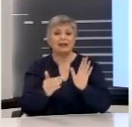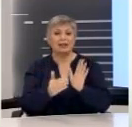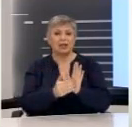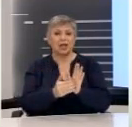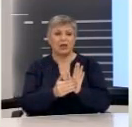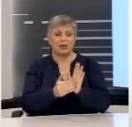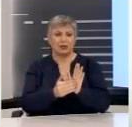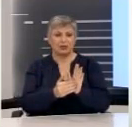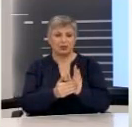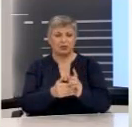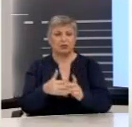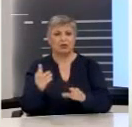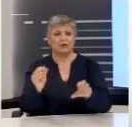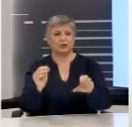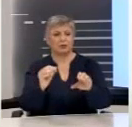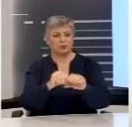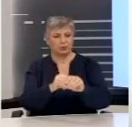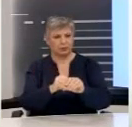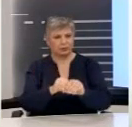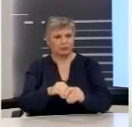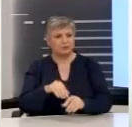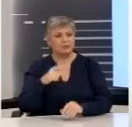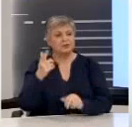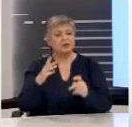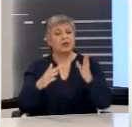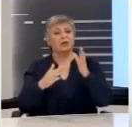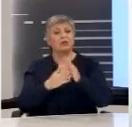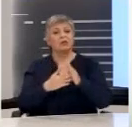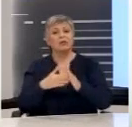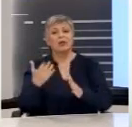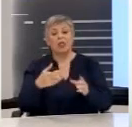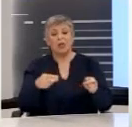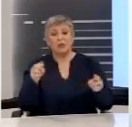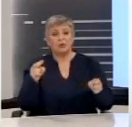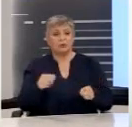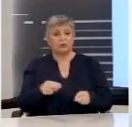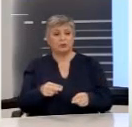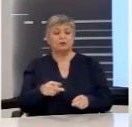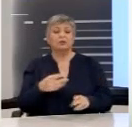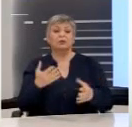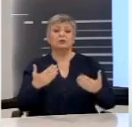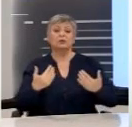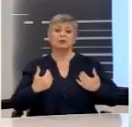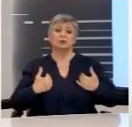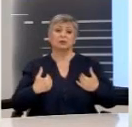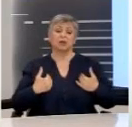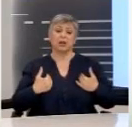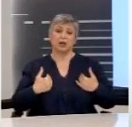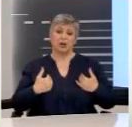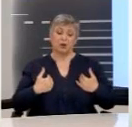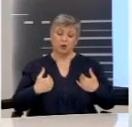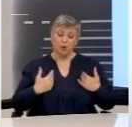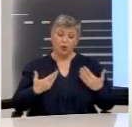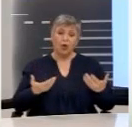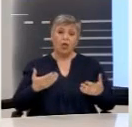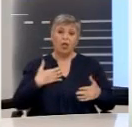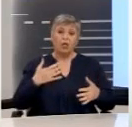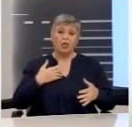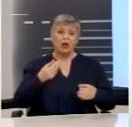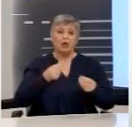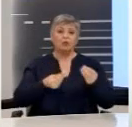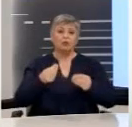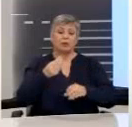Ο ίδιος, θέλω λίγο χρόνο, είμαι κοινοβουλευτικός εκπρόσωπος, κύριε Πρόεδρε, και θέλω λίγο χρόνο. Ο Πρόεδρος μου δεν έχει μιλήσει και θέλω μερικά λεπτά